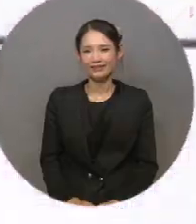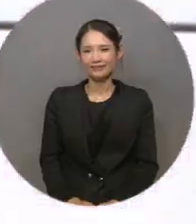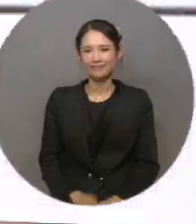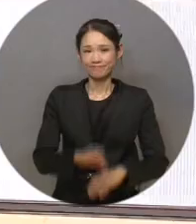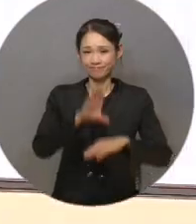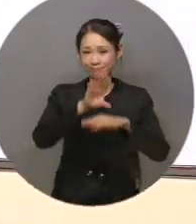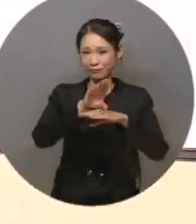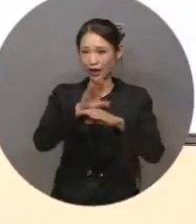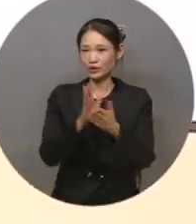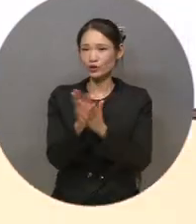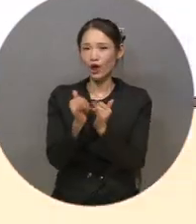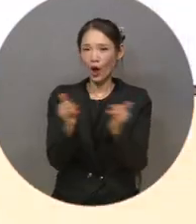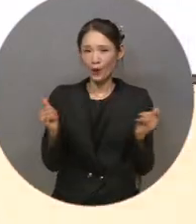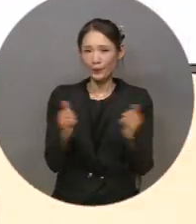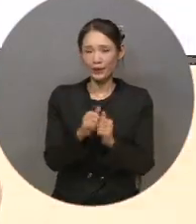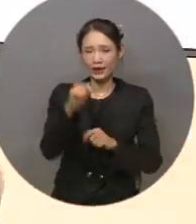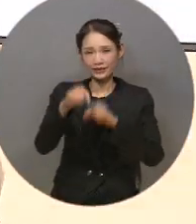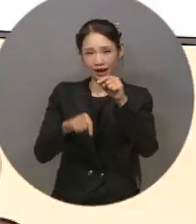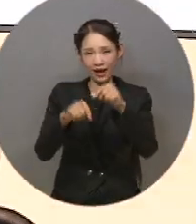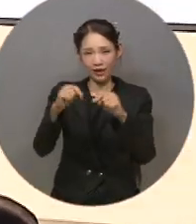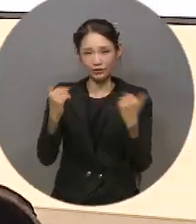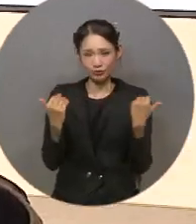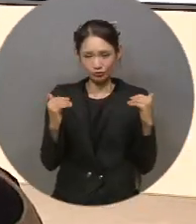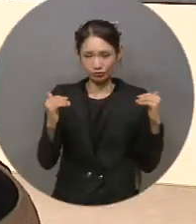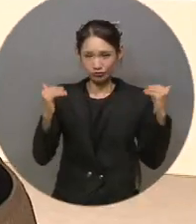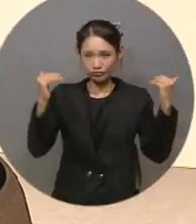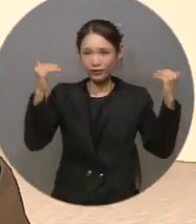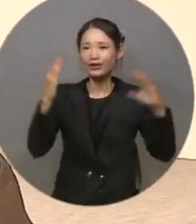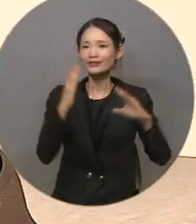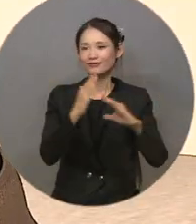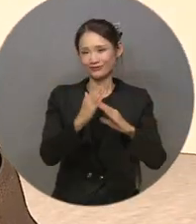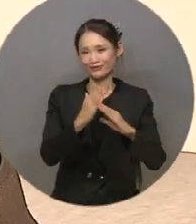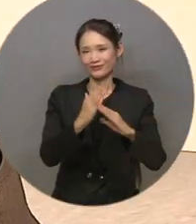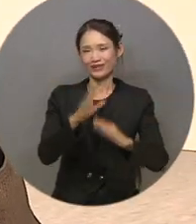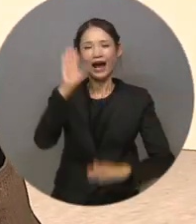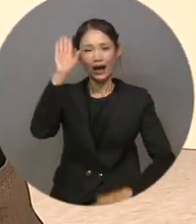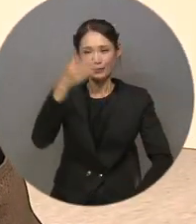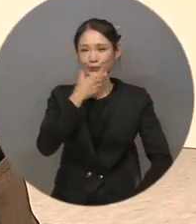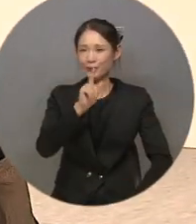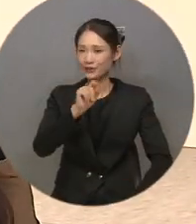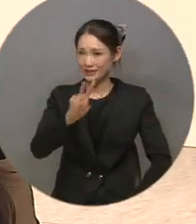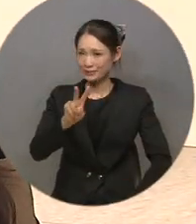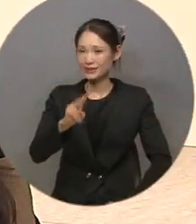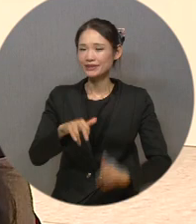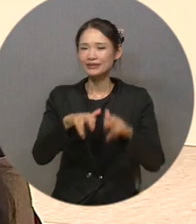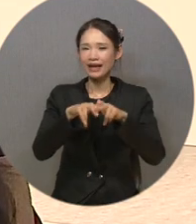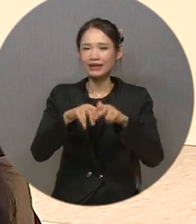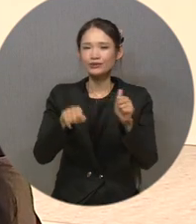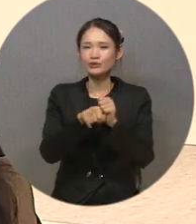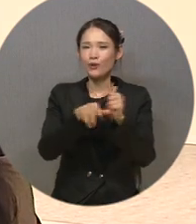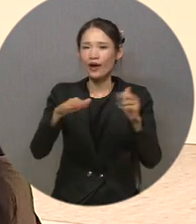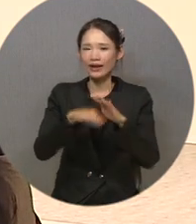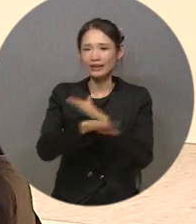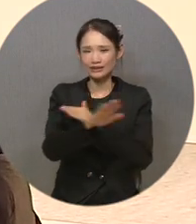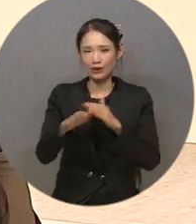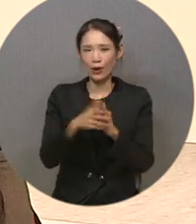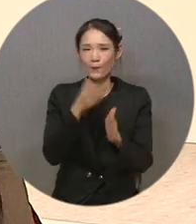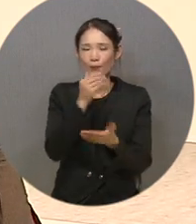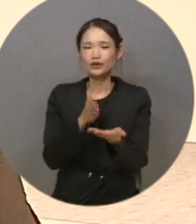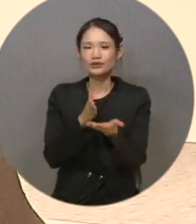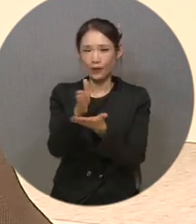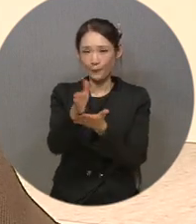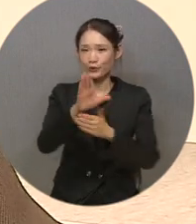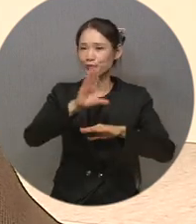방송 전문가로 나날이 성장하고 있는 교육생들. 앞으로도 복지TV는 장애인과 소외계층을 위한 복지 전문